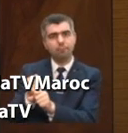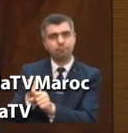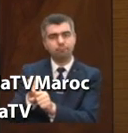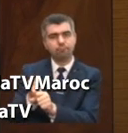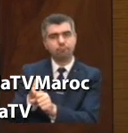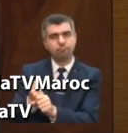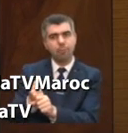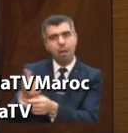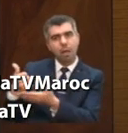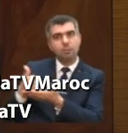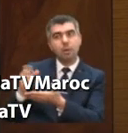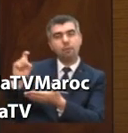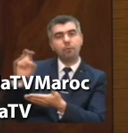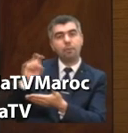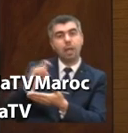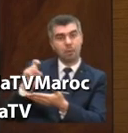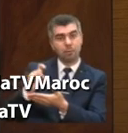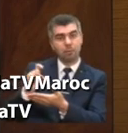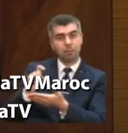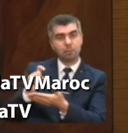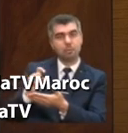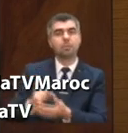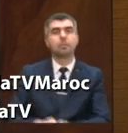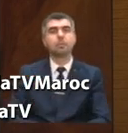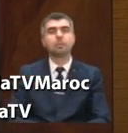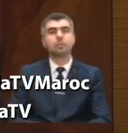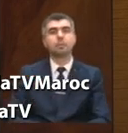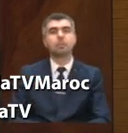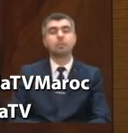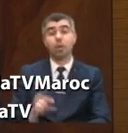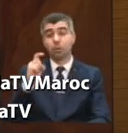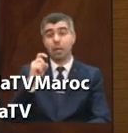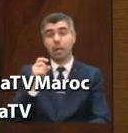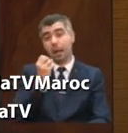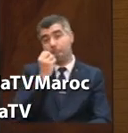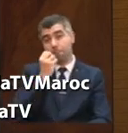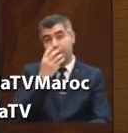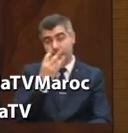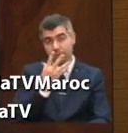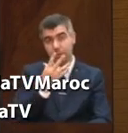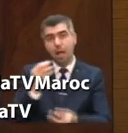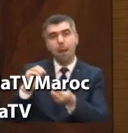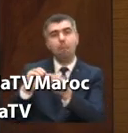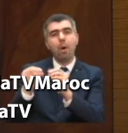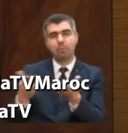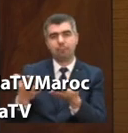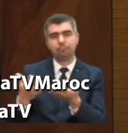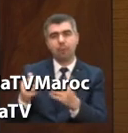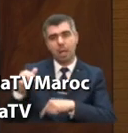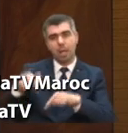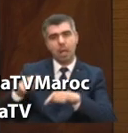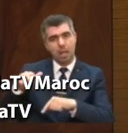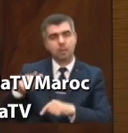للضمان الاجتماعي والتعويضات التي يصرفها. بالنسبة لشهر ثلاثة وقعت بعض الإشكالات، ماشي وقعت بعض